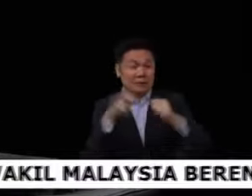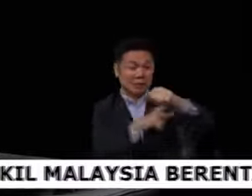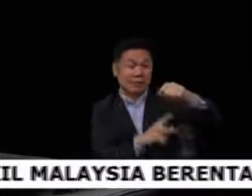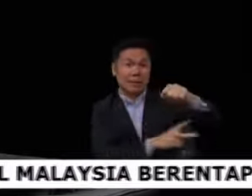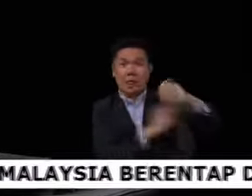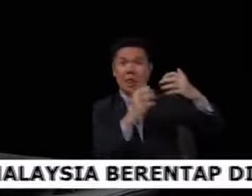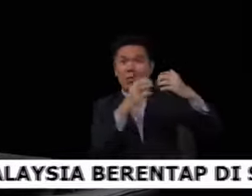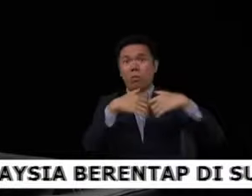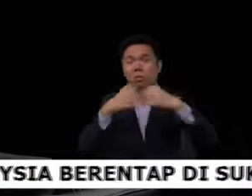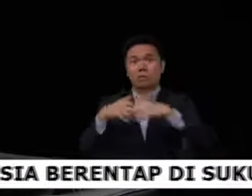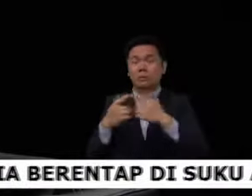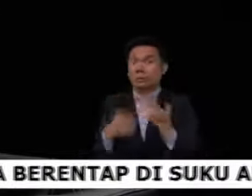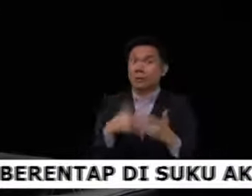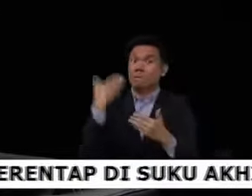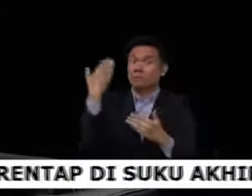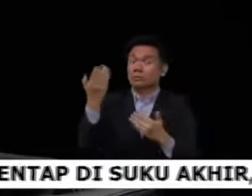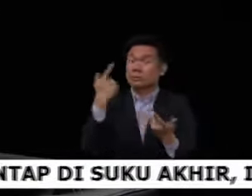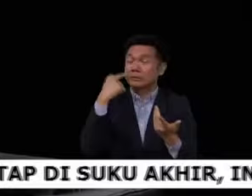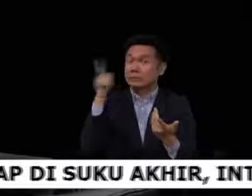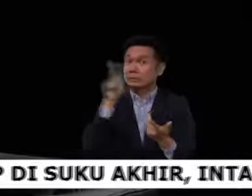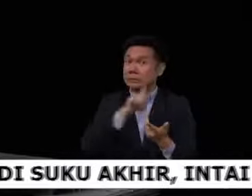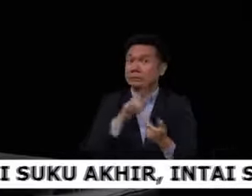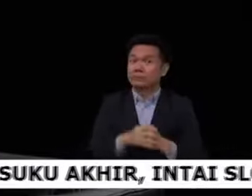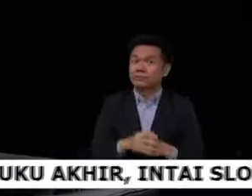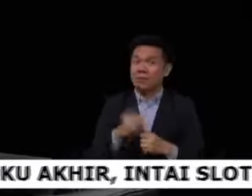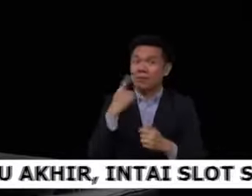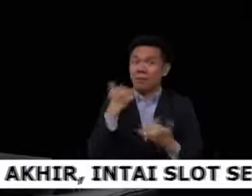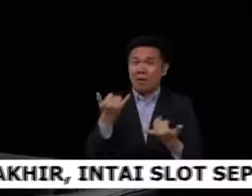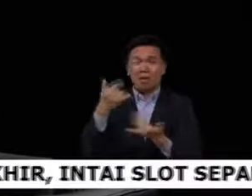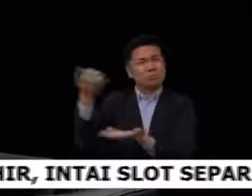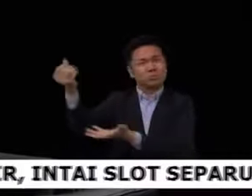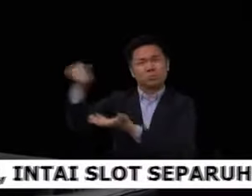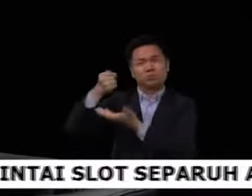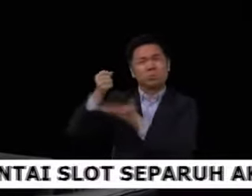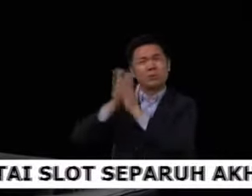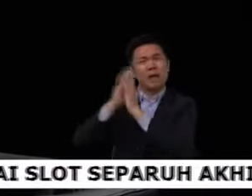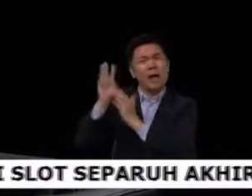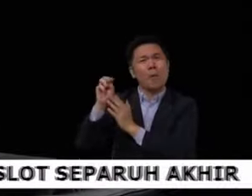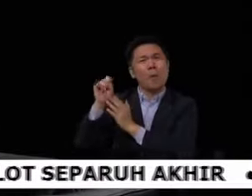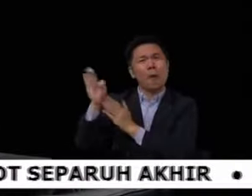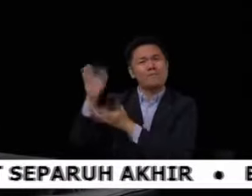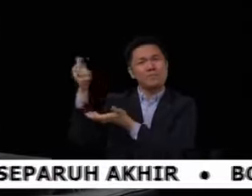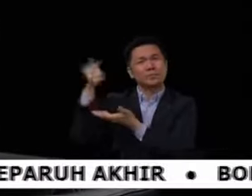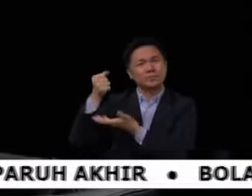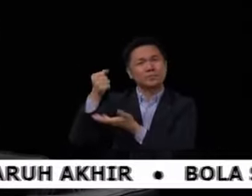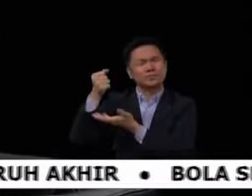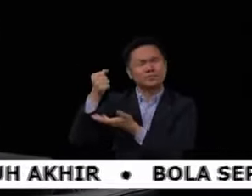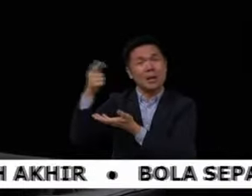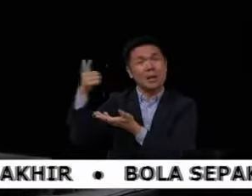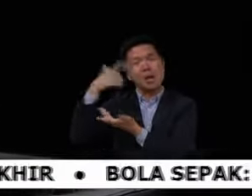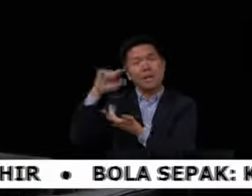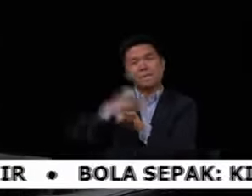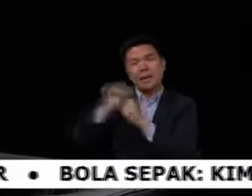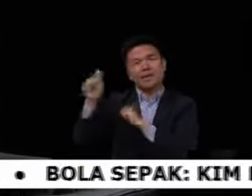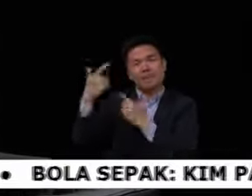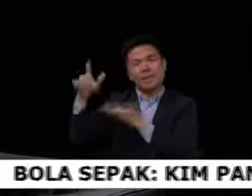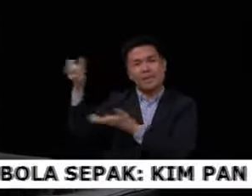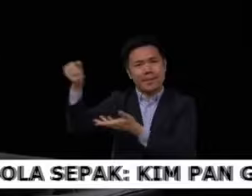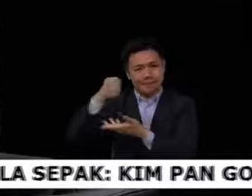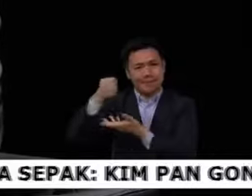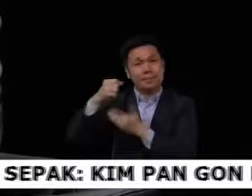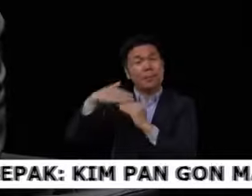dan sebagainya akamilaku sebuah itu kita dan minta pendudukan tambahan sebenarnya dengan emo f&m of the sudah meluluskan